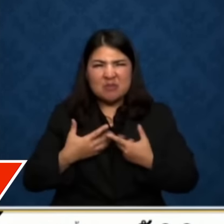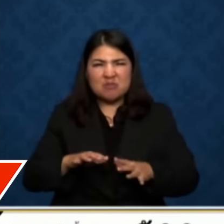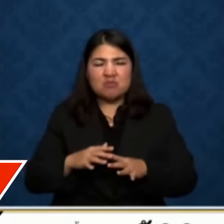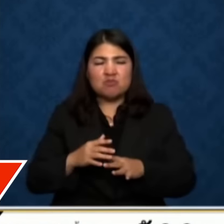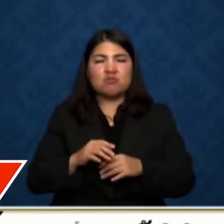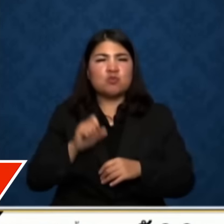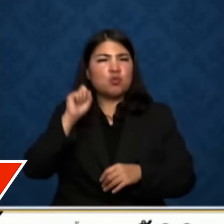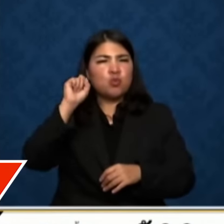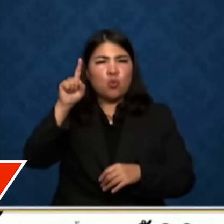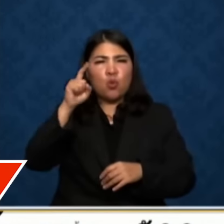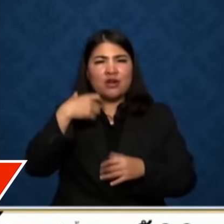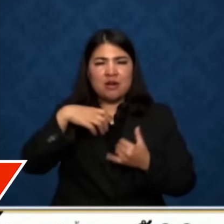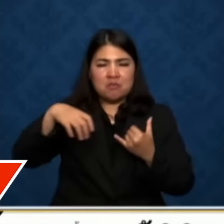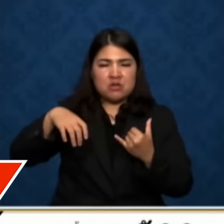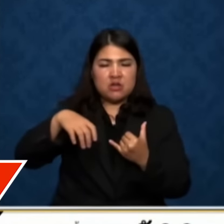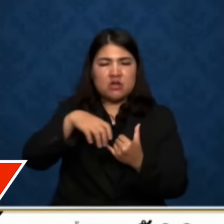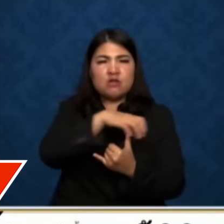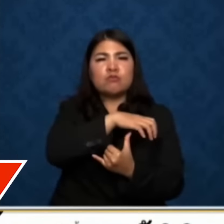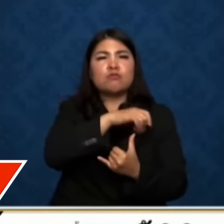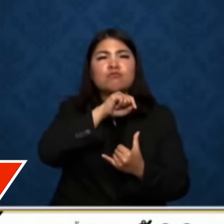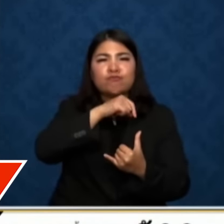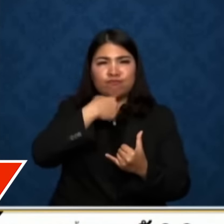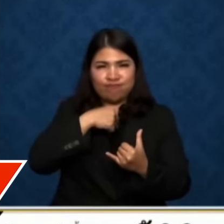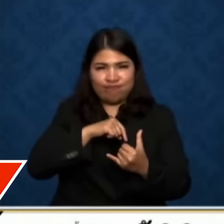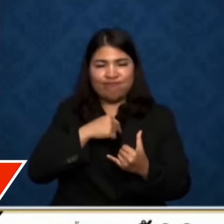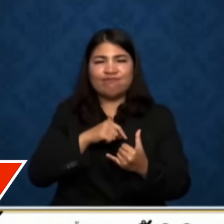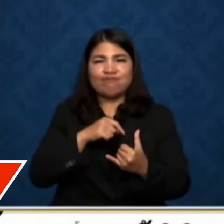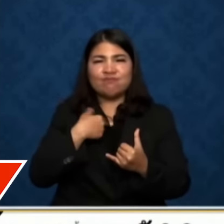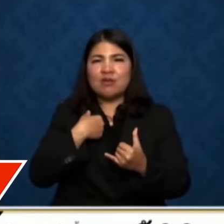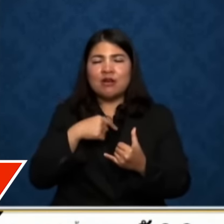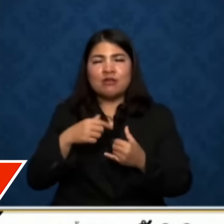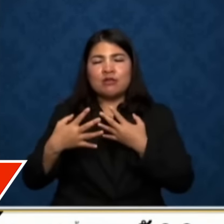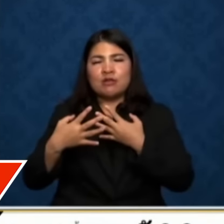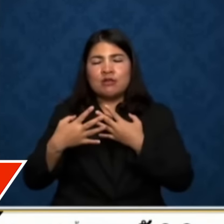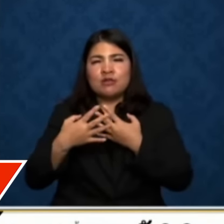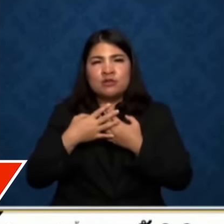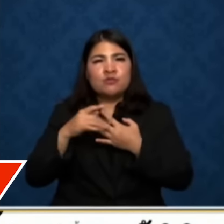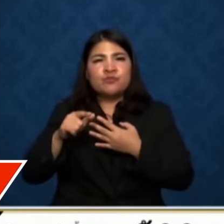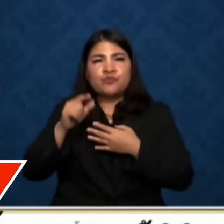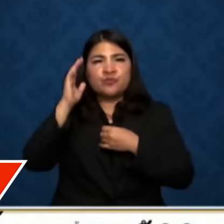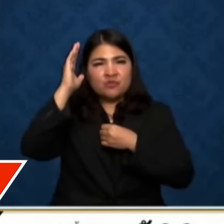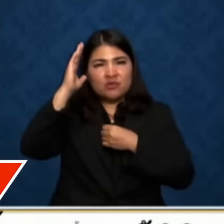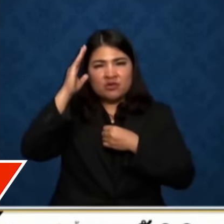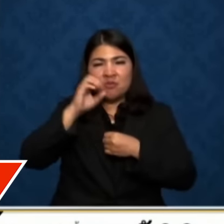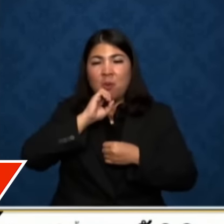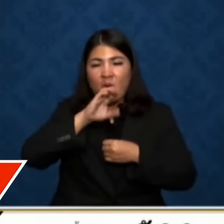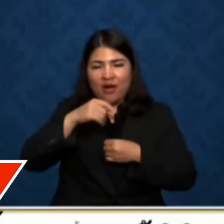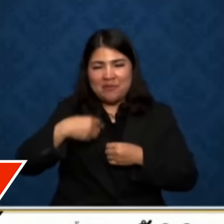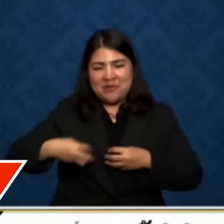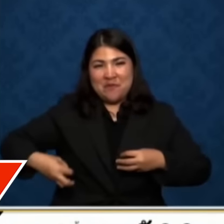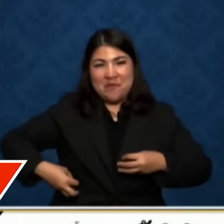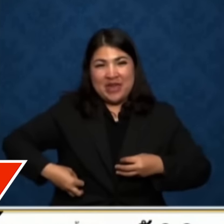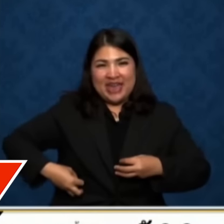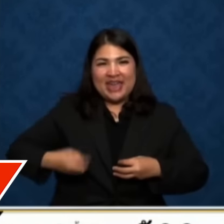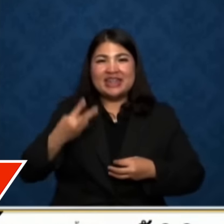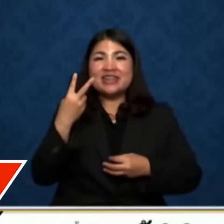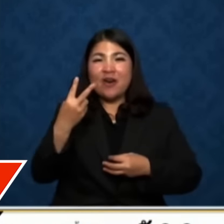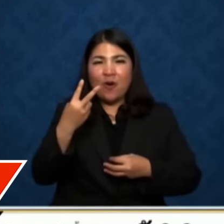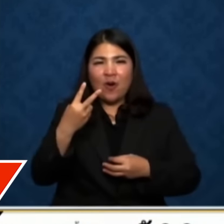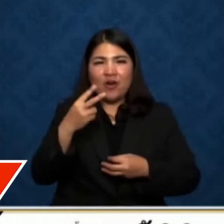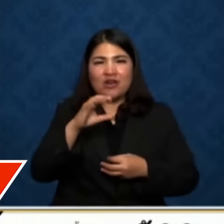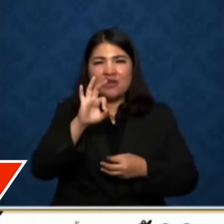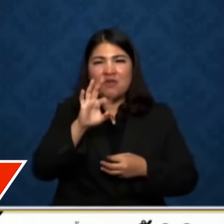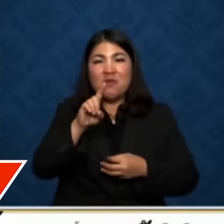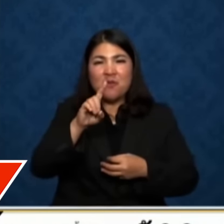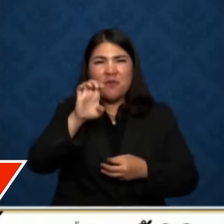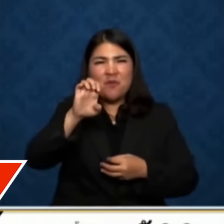CT สแกนในโรงพยาบาลราชทัณฑ์ซึ่งราชทัณฑ์เป็นคนแถลงเองเจอฝี2เม็ดนะครับพอเจอฝี2เม็ดที่